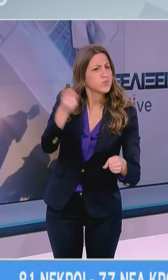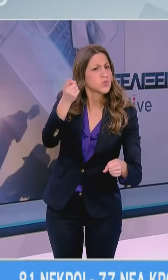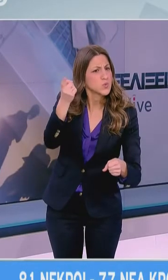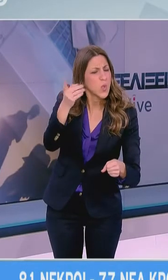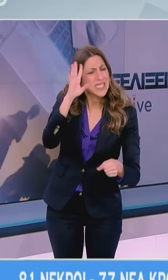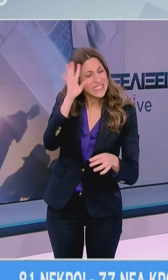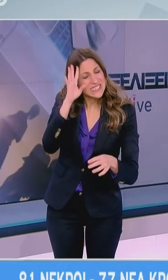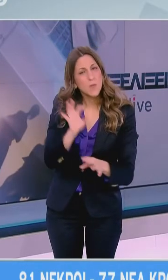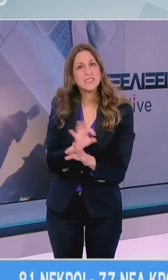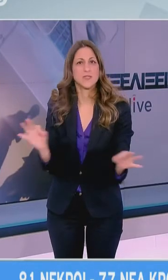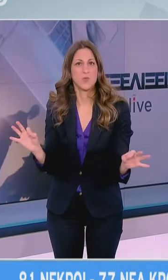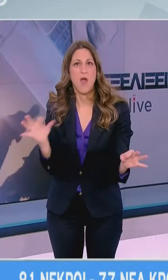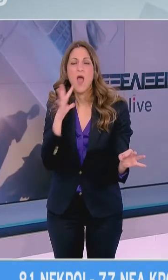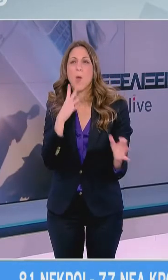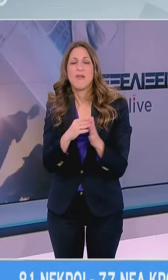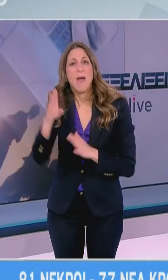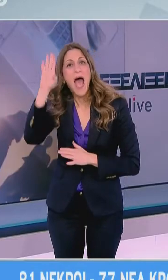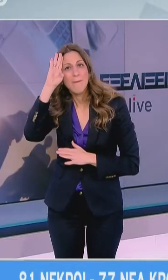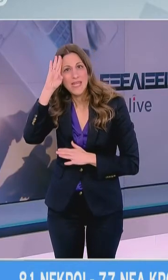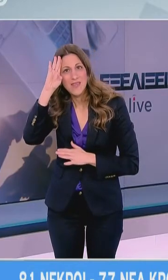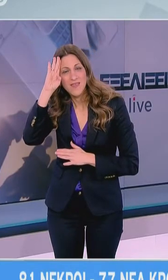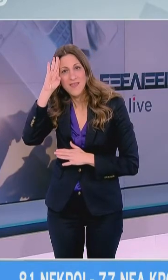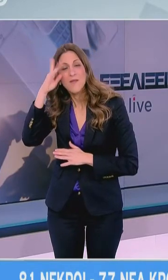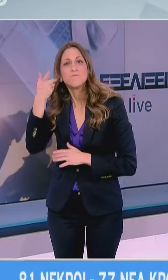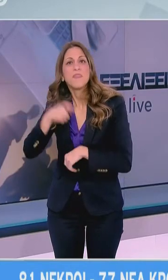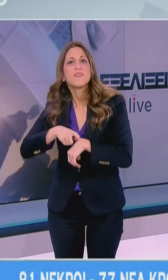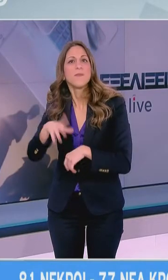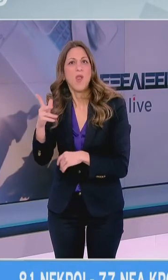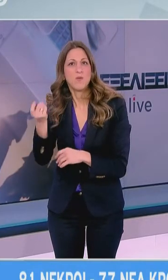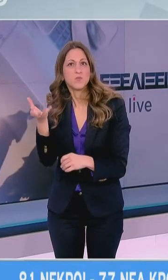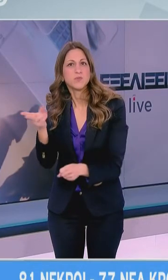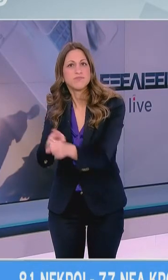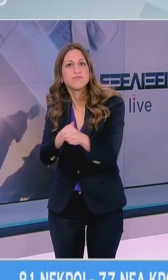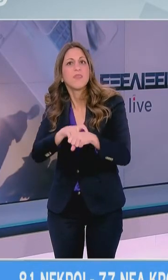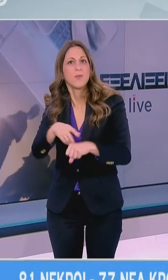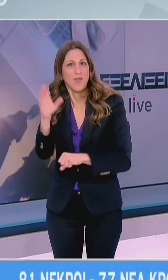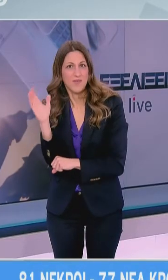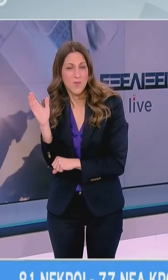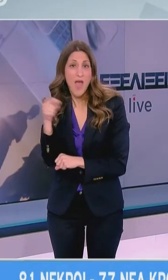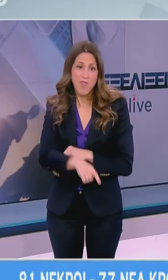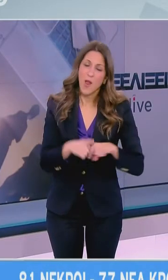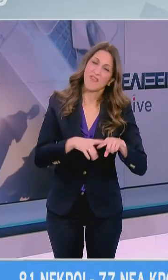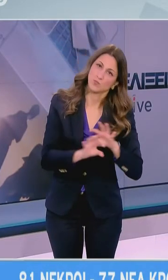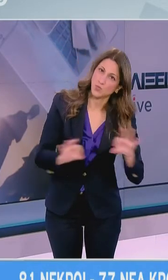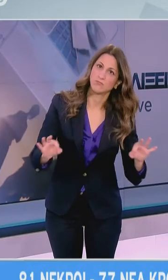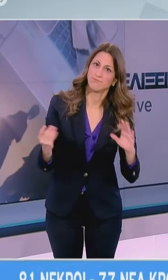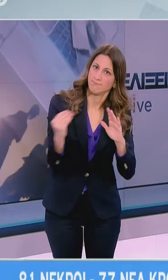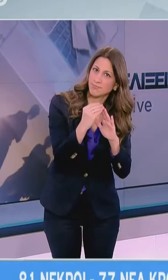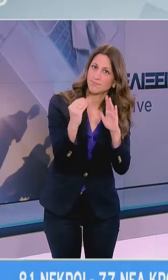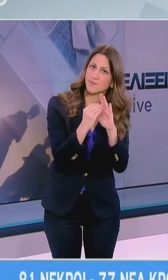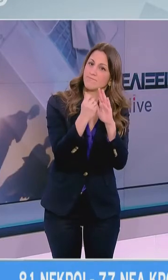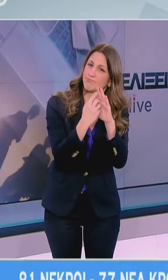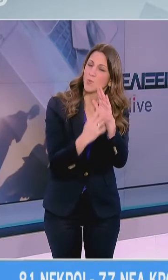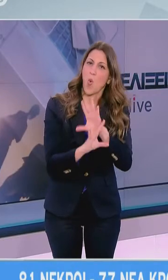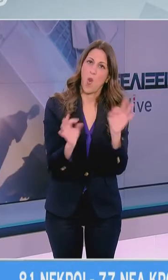σε άλλες χώρες, όπως διαβάζεται, ας πούμε, για την Αμερική, ο οποίος καταγράφει προσεκτικά όλες τις αιτίες θανάτων. Και